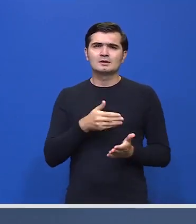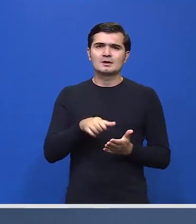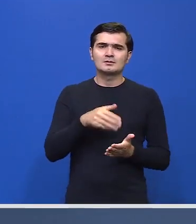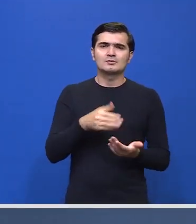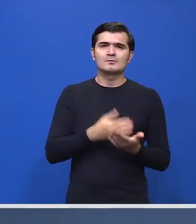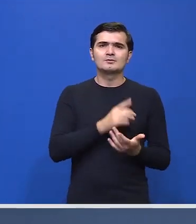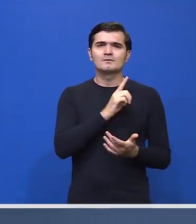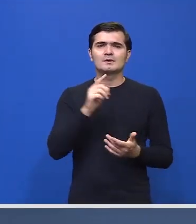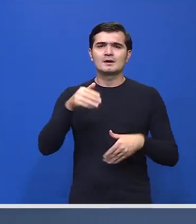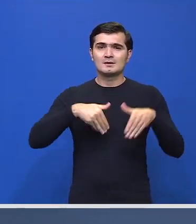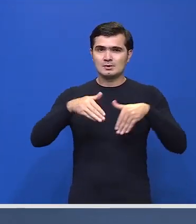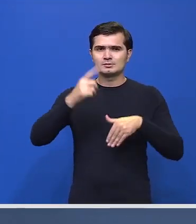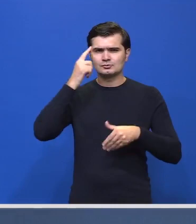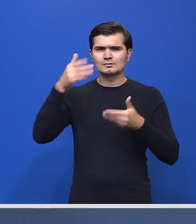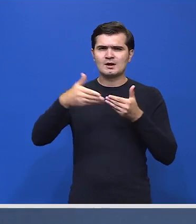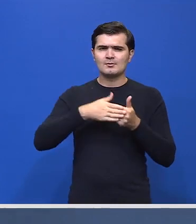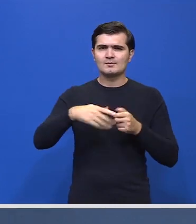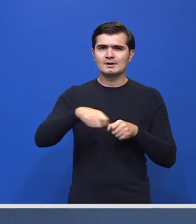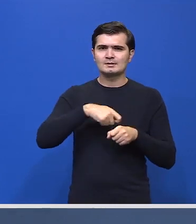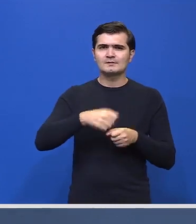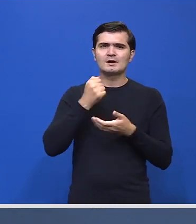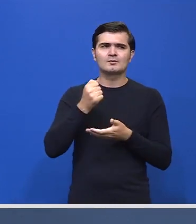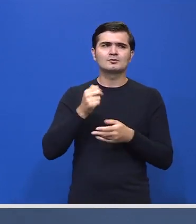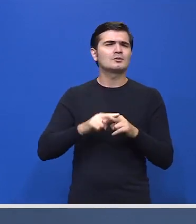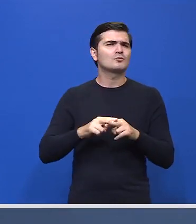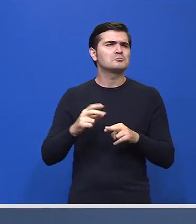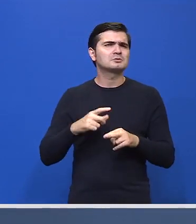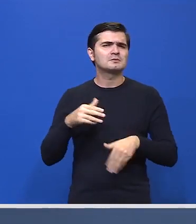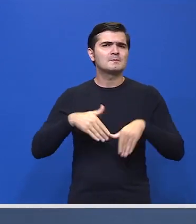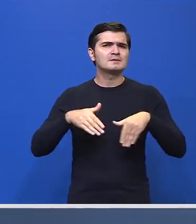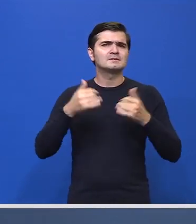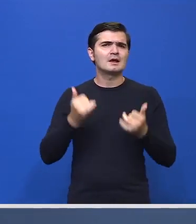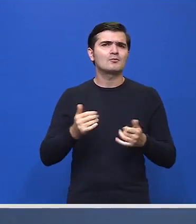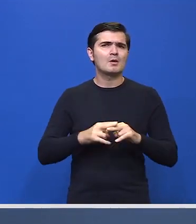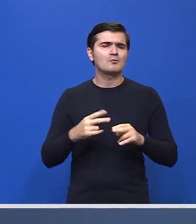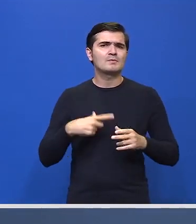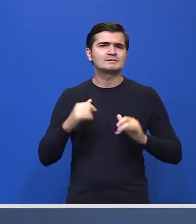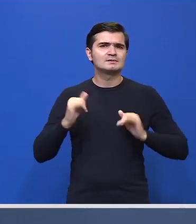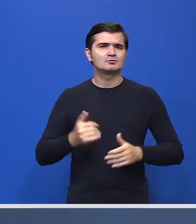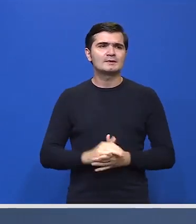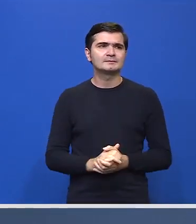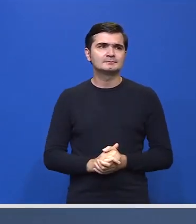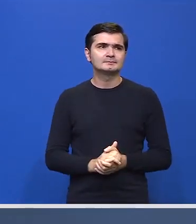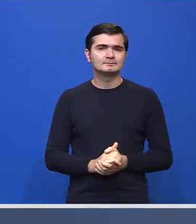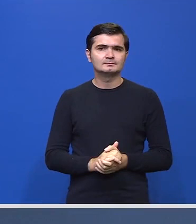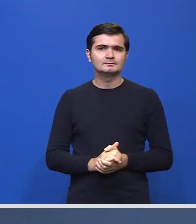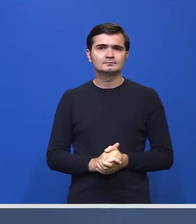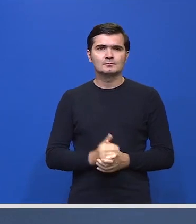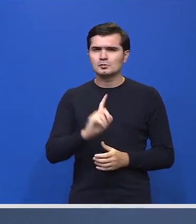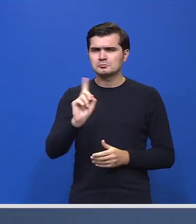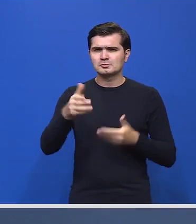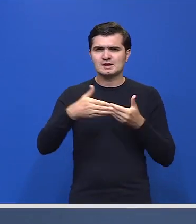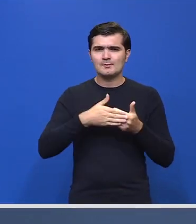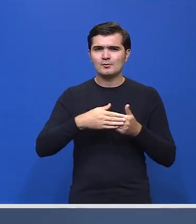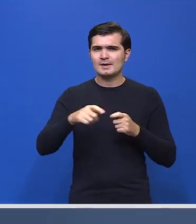fiecare minister în parte, știu că se apropie rectificarea bugetară. Cum stau ministerele? Cum arată cifrele în acest moment, dacă ne puteți spune? Nu se apropie